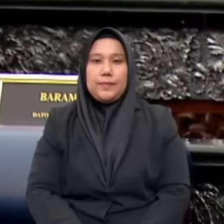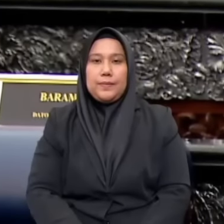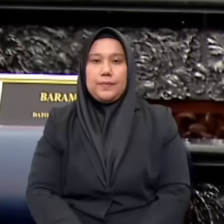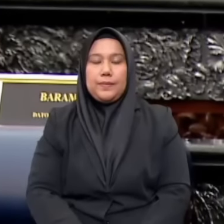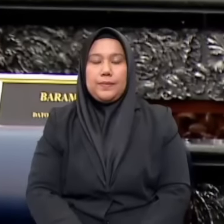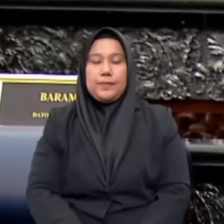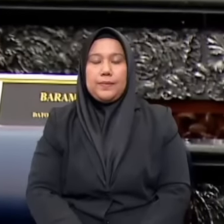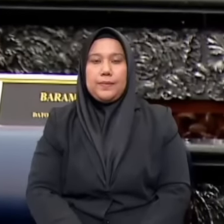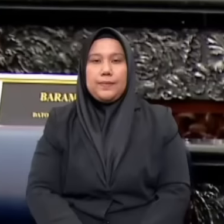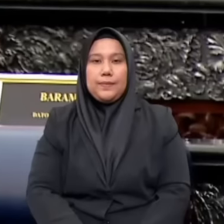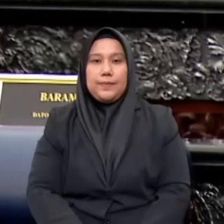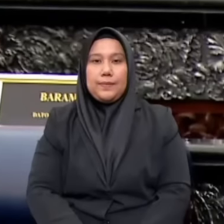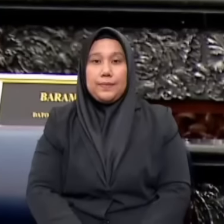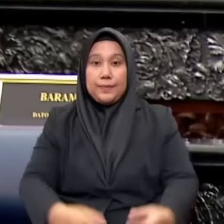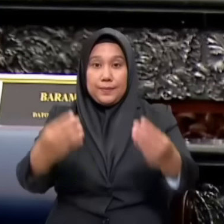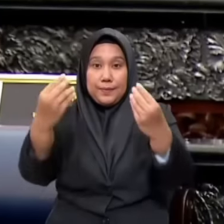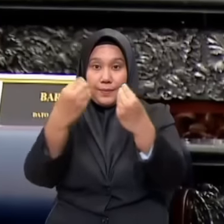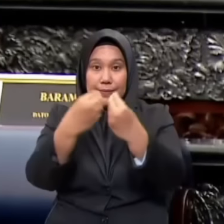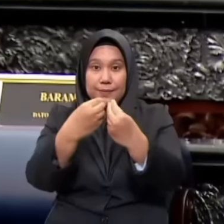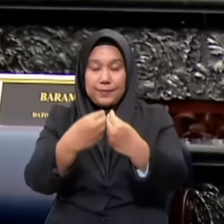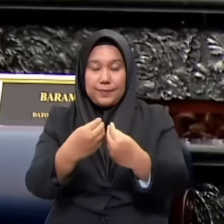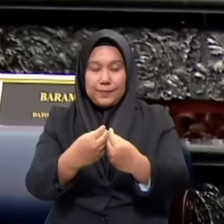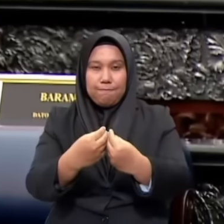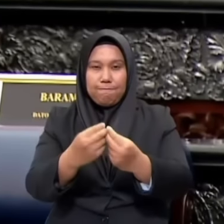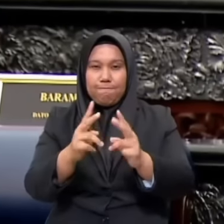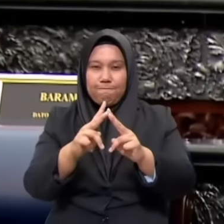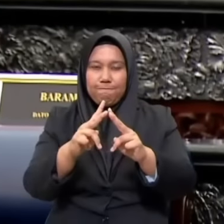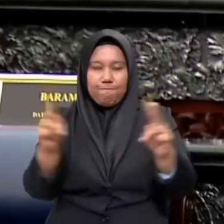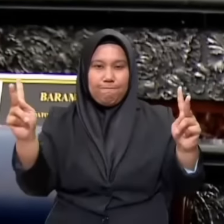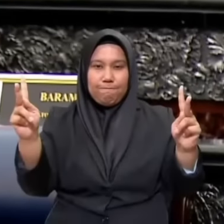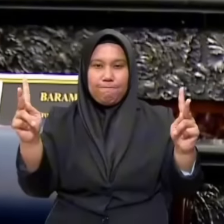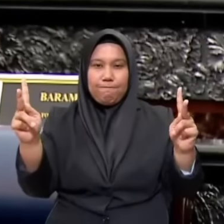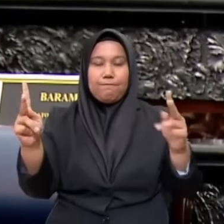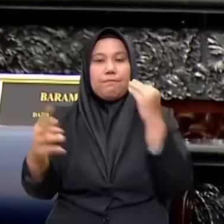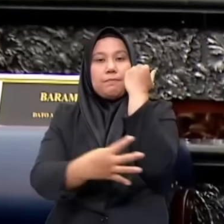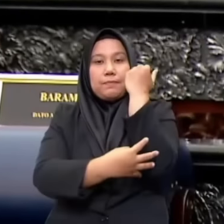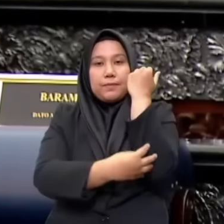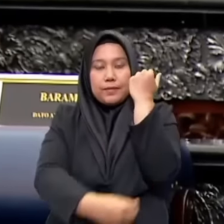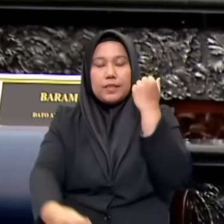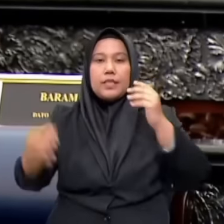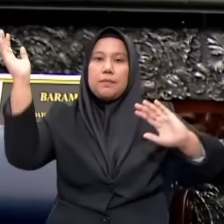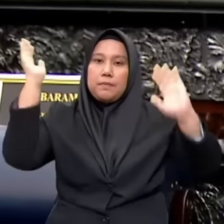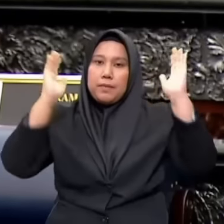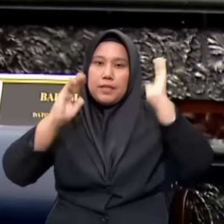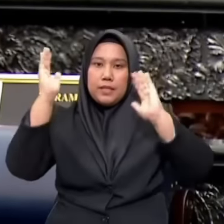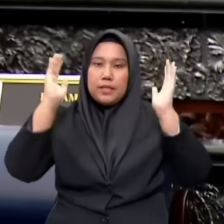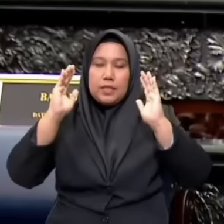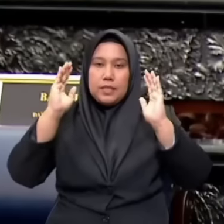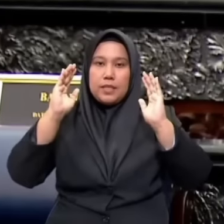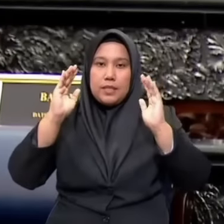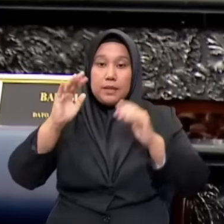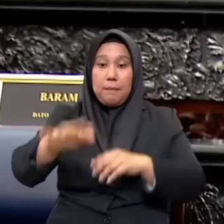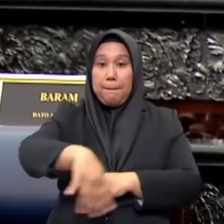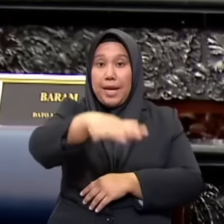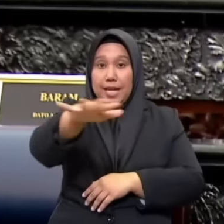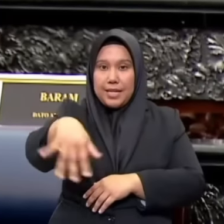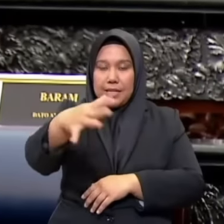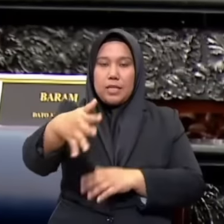So, jumlah yang paling miskin di Malaysia adalah majoriti orang